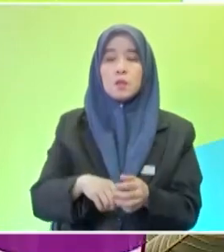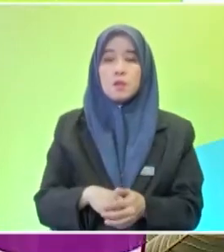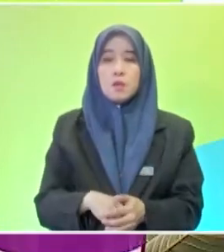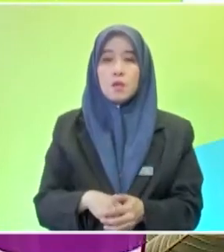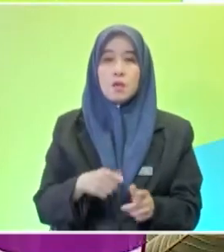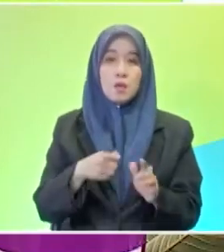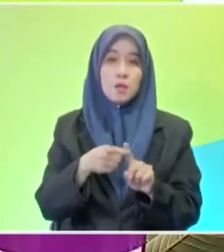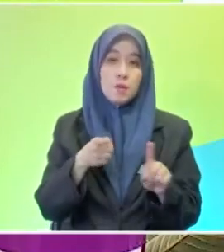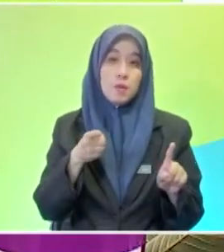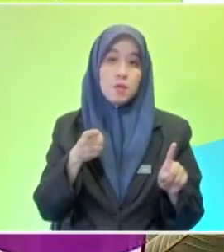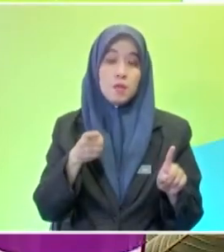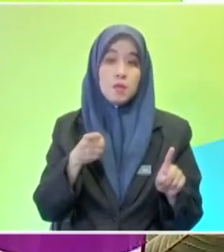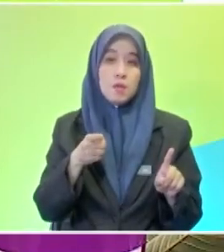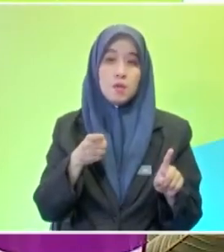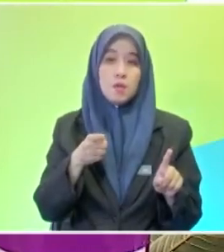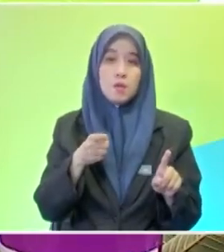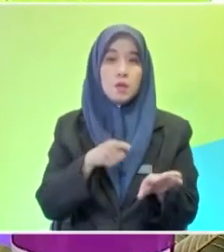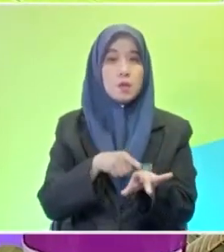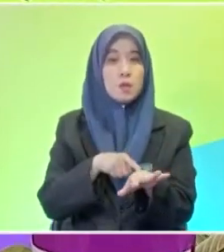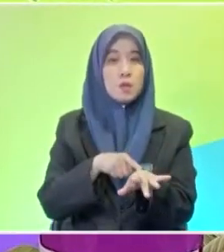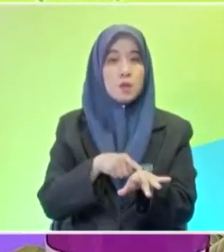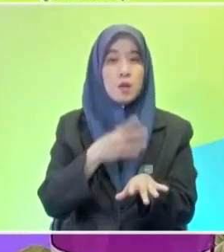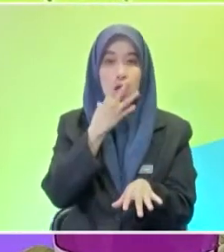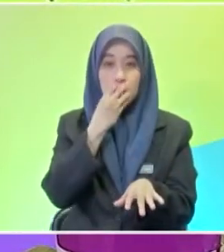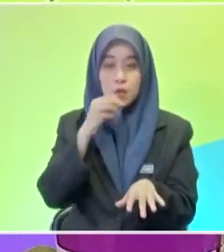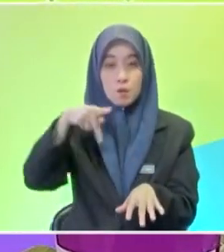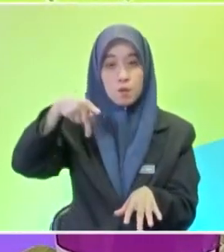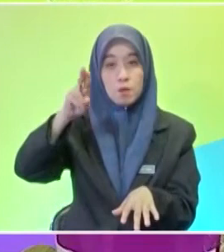50 ini yang ininya